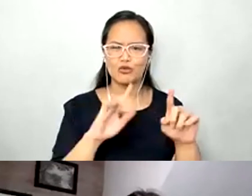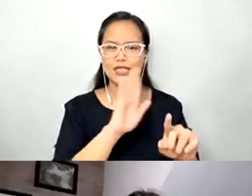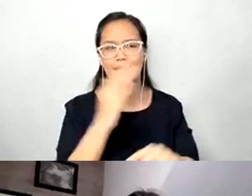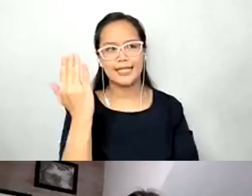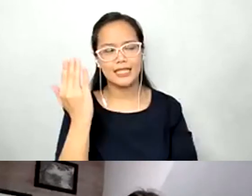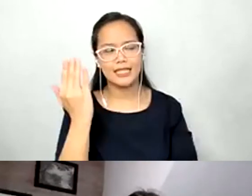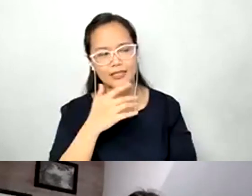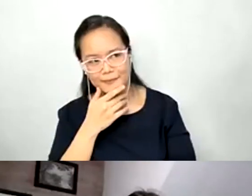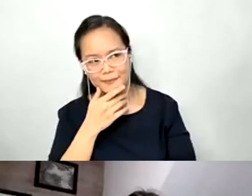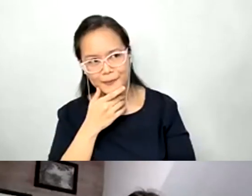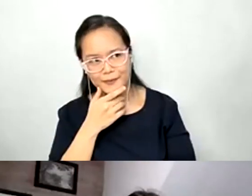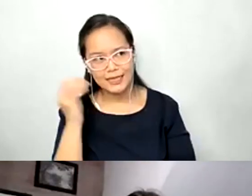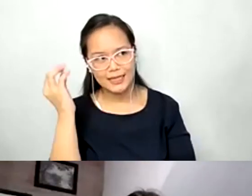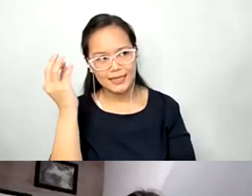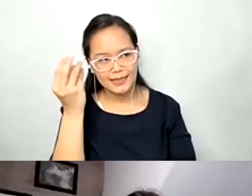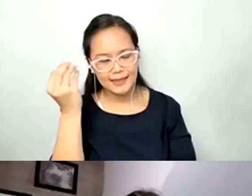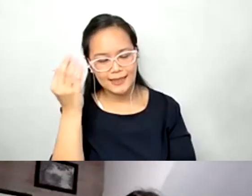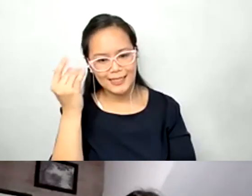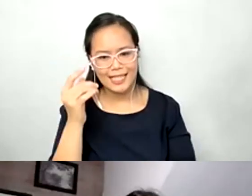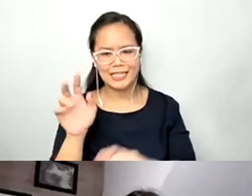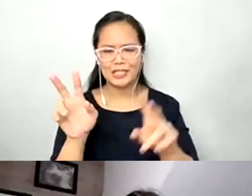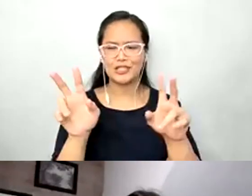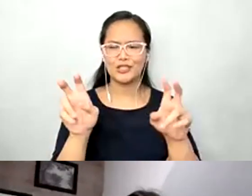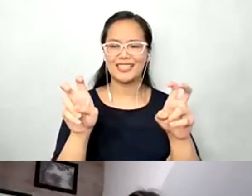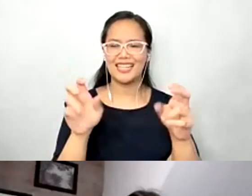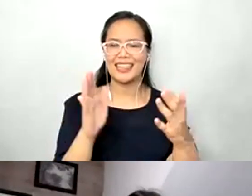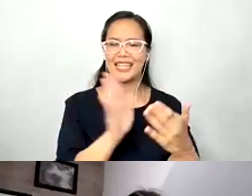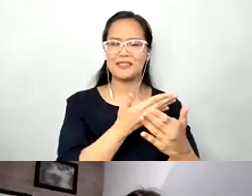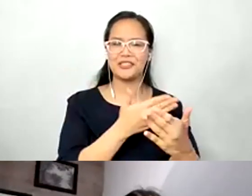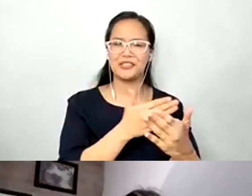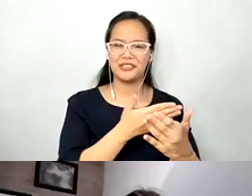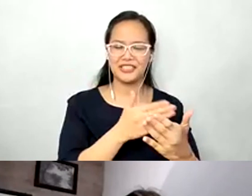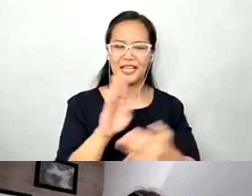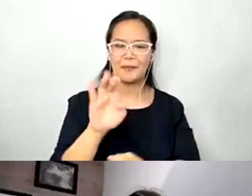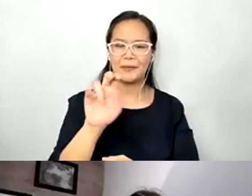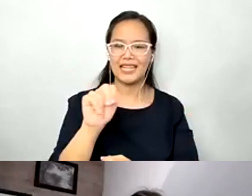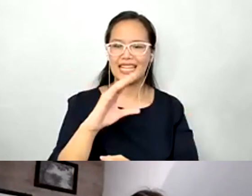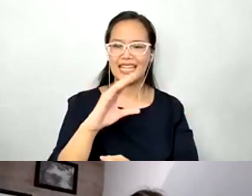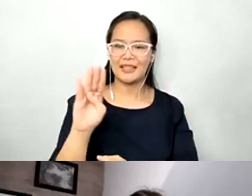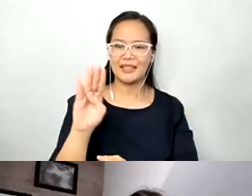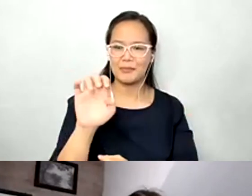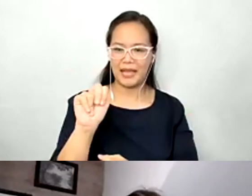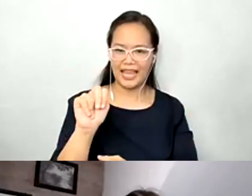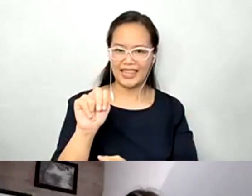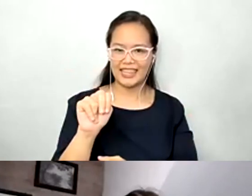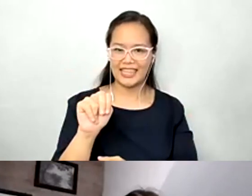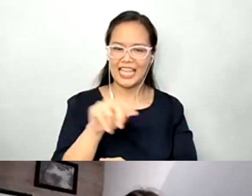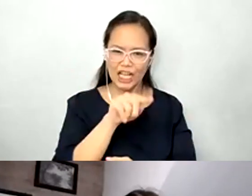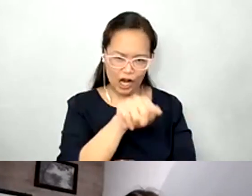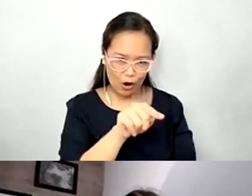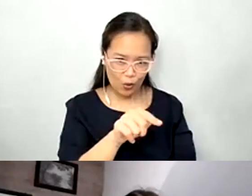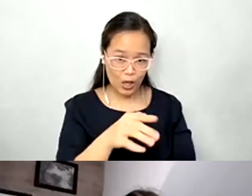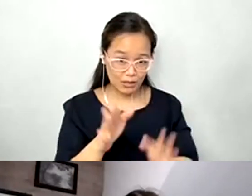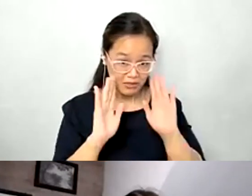na, ang pumapasok sa isip ko was yung kanta ng Ben and Ben, yung Nakikinig Ka Ba Sa Akin. I think nilabas na yun last year, no? Tapos